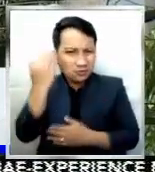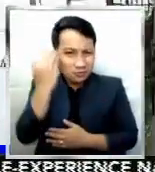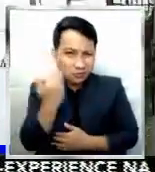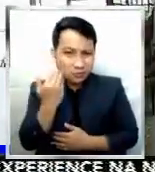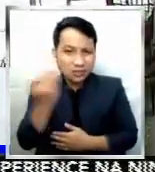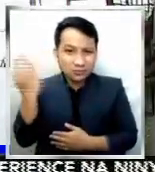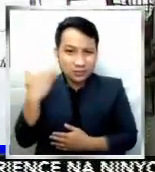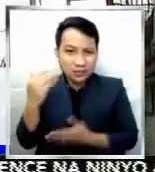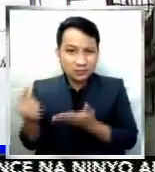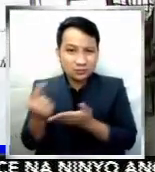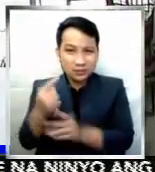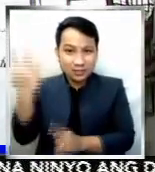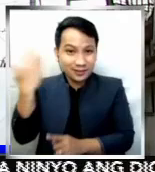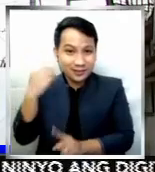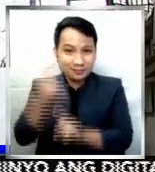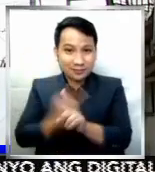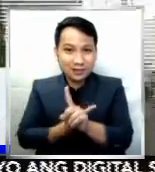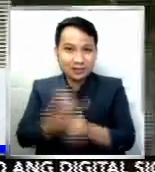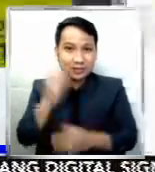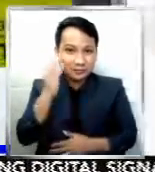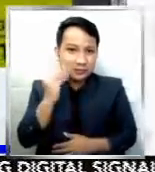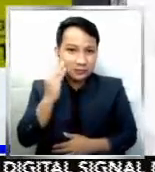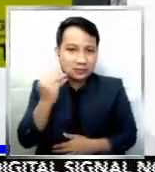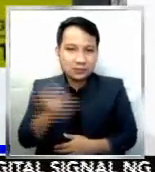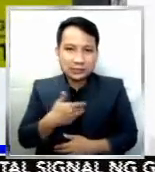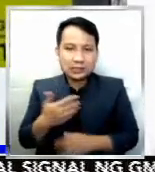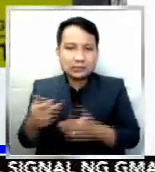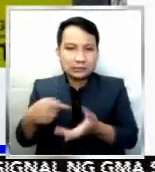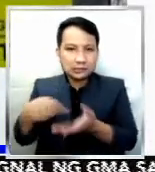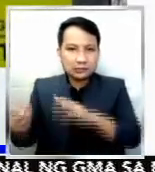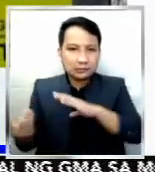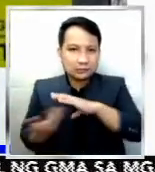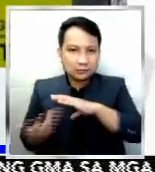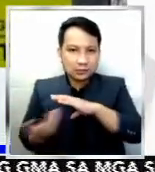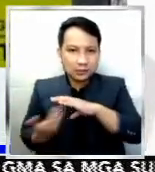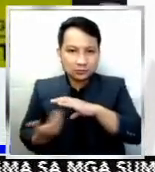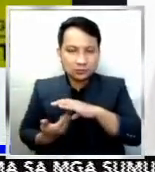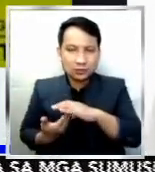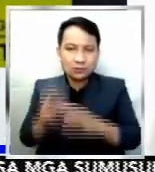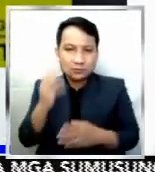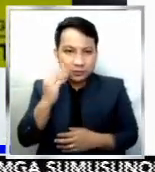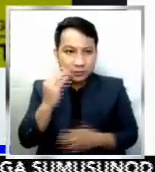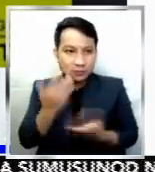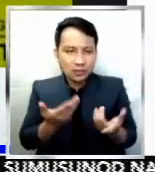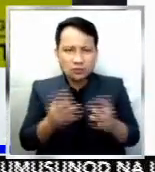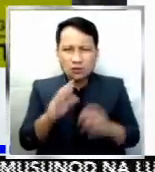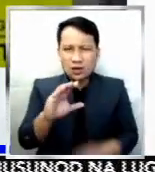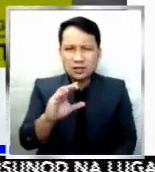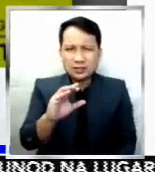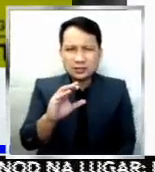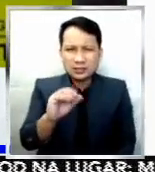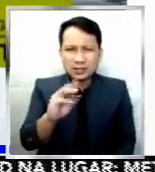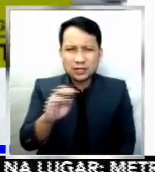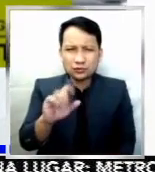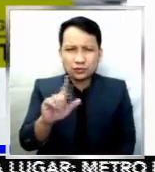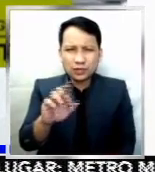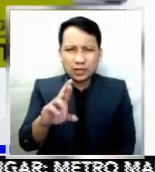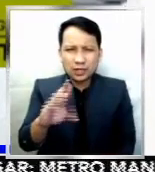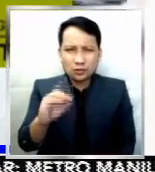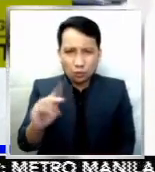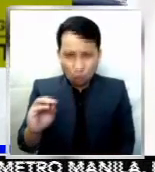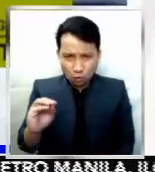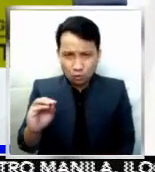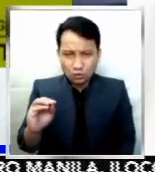buwan, mararamdaman na ng ilang consumer. Ang Camarines Sur 2 Electric Cooperative o Casureco 2 na sineserbisyohan ng Naga